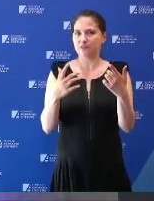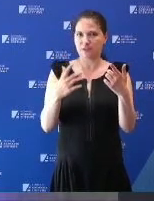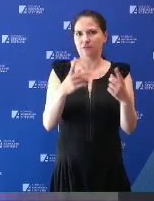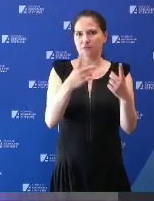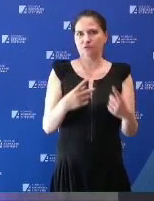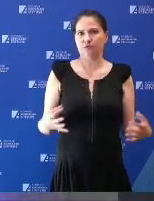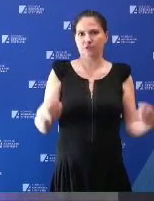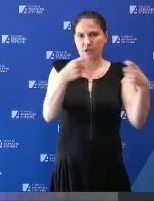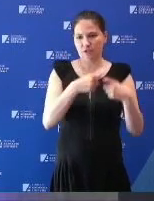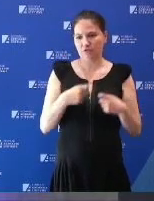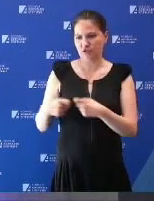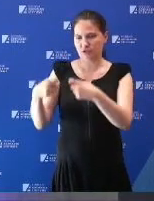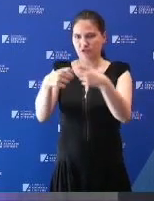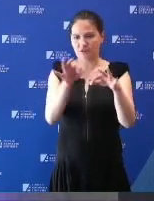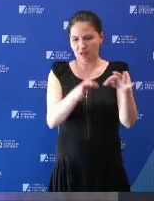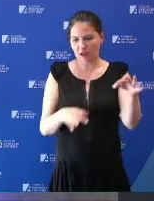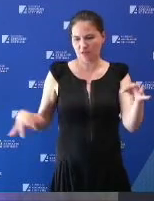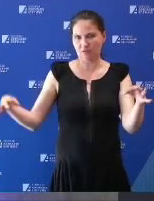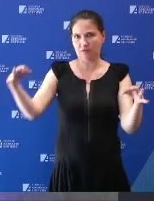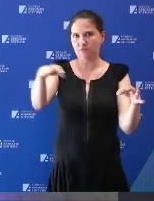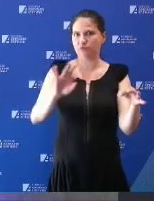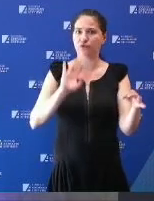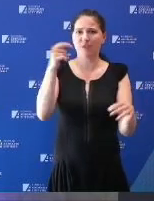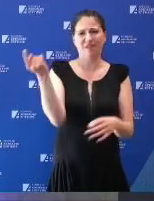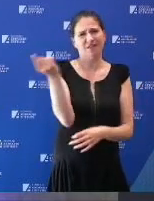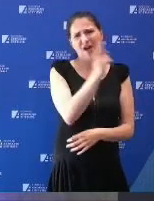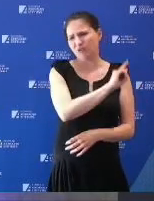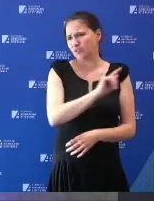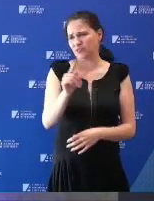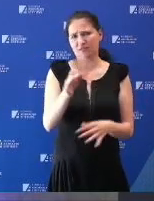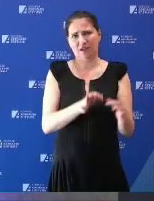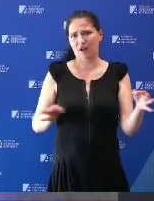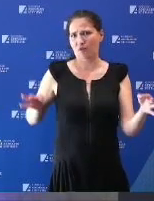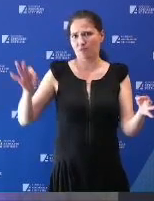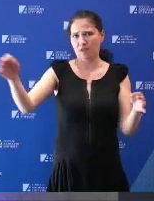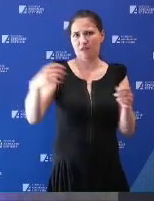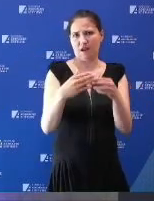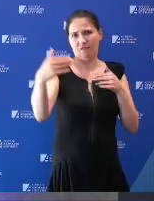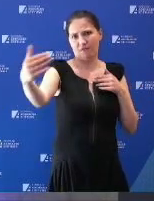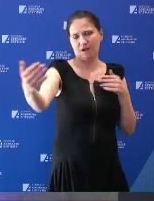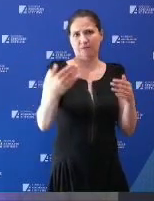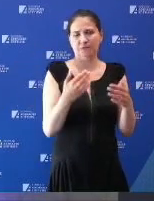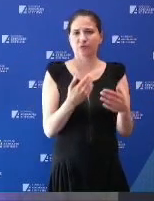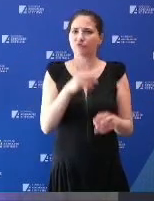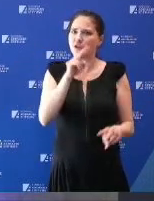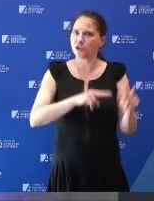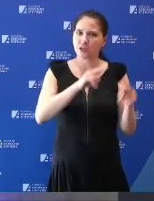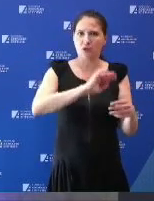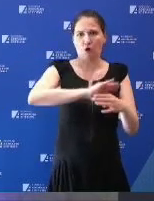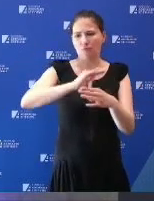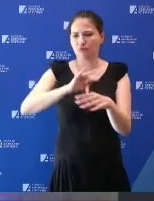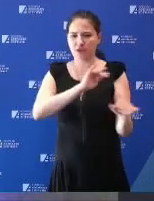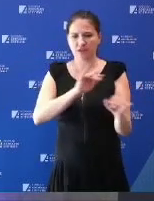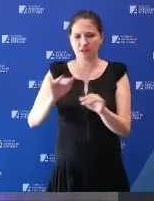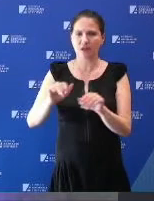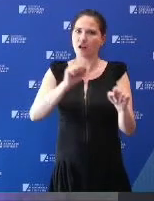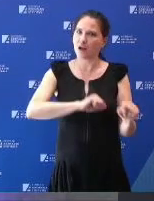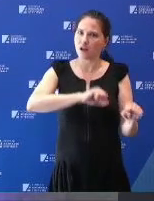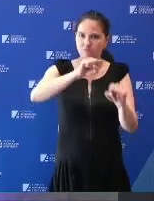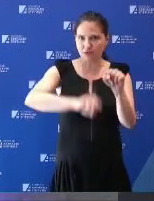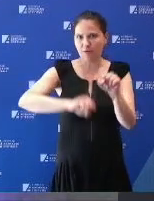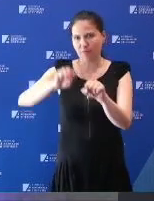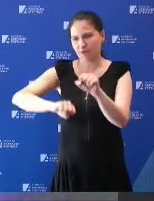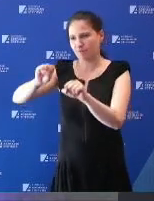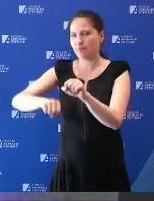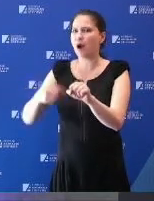Kilometer zurück und hier sind mehrere Dutzende Computer und das kann mal sein, dass da was ausfällt. Aber auch das, wie wir gehört haben, gehört zur Innovation